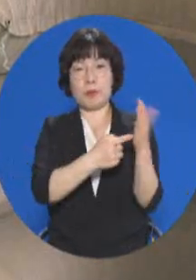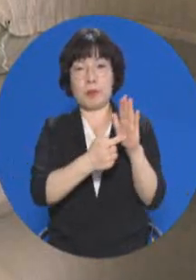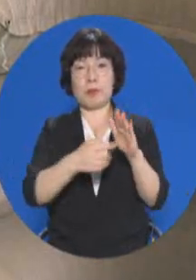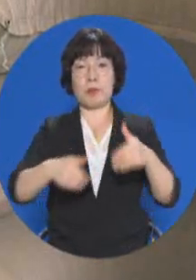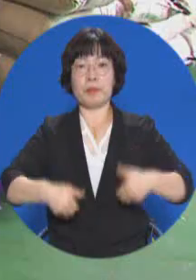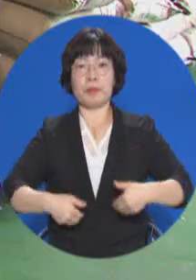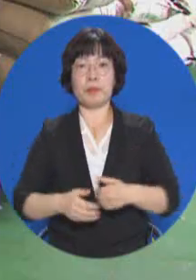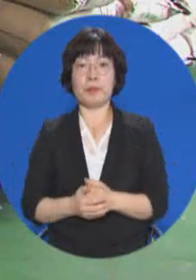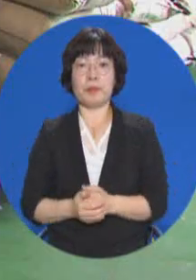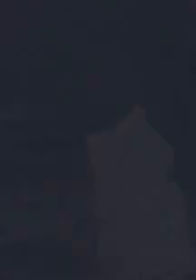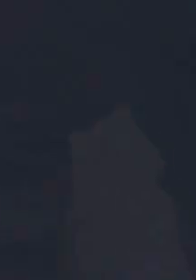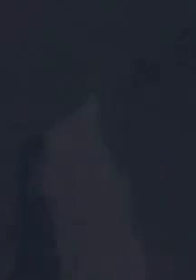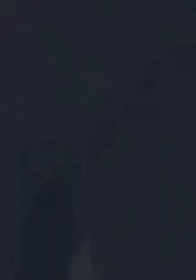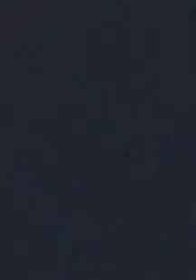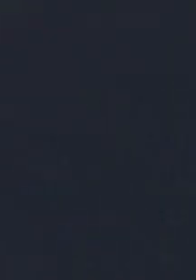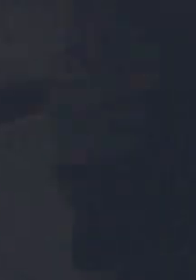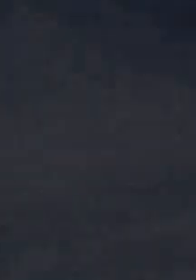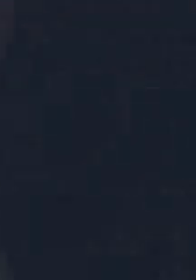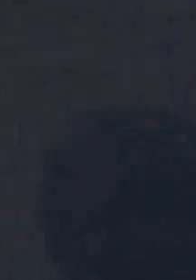지적했습니다.